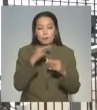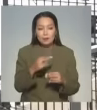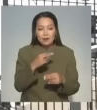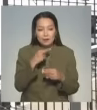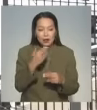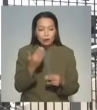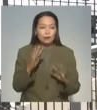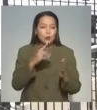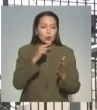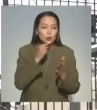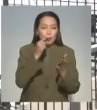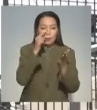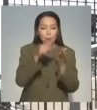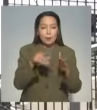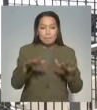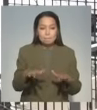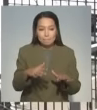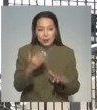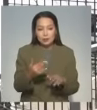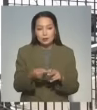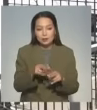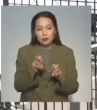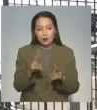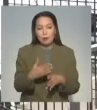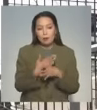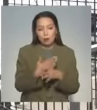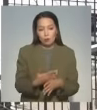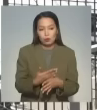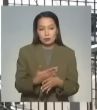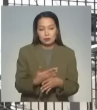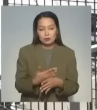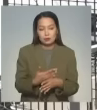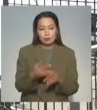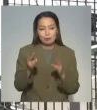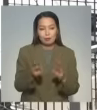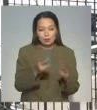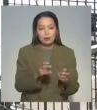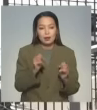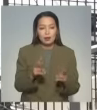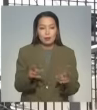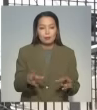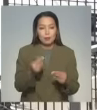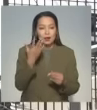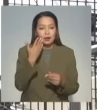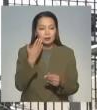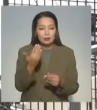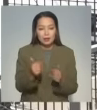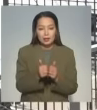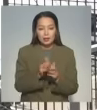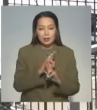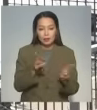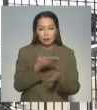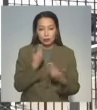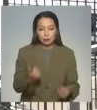допустим, в труднодоступной местности. И, естественно, как помочь, допустим, пострадавшему экипажу, когда рядом